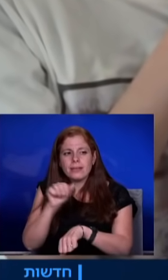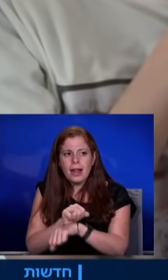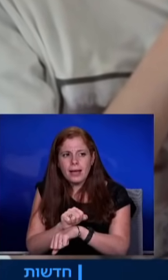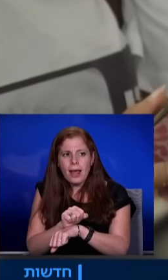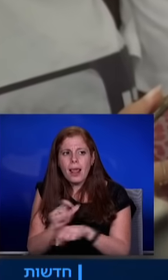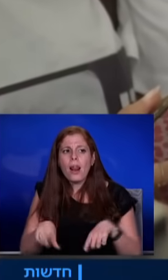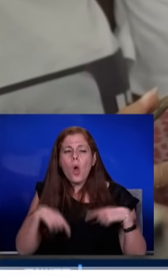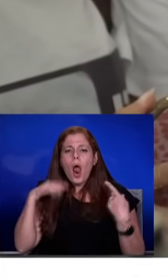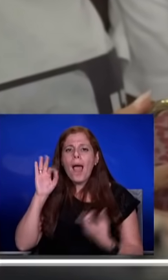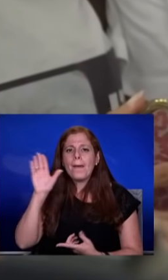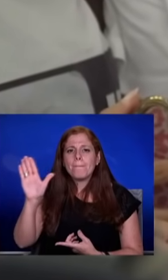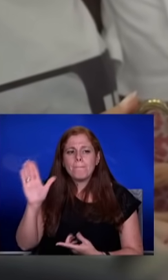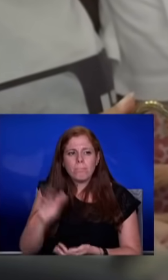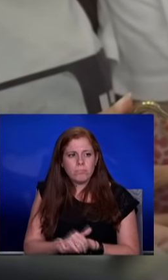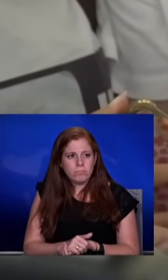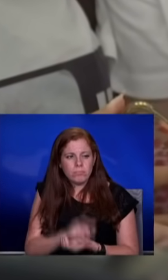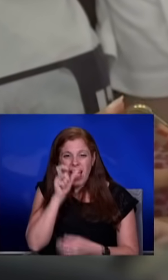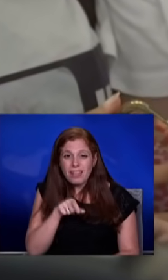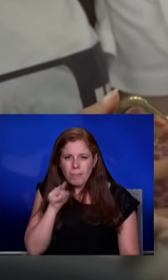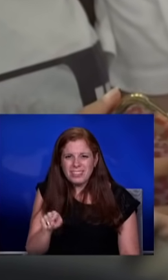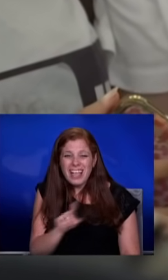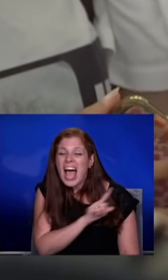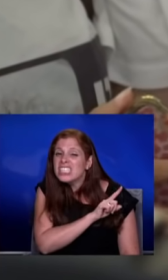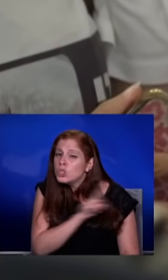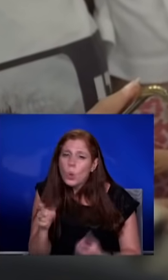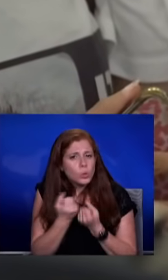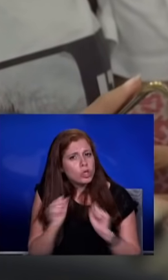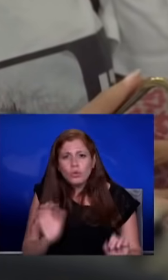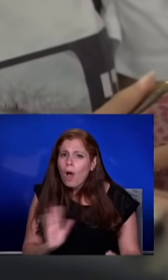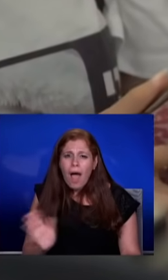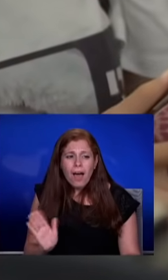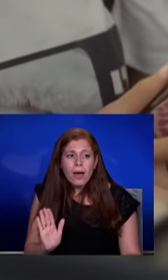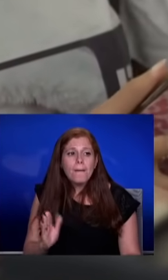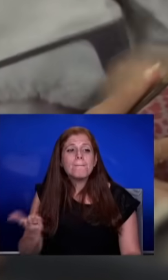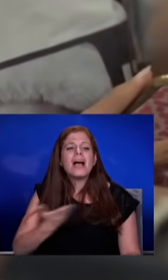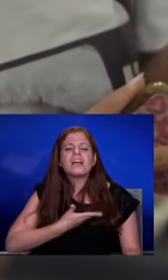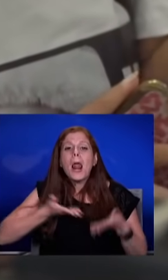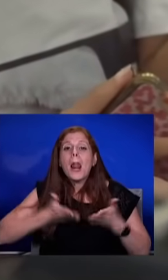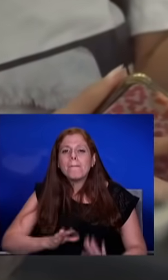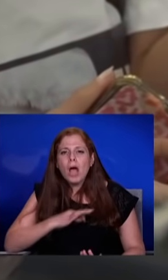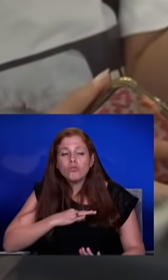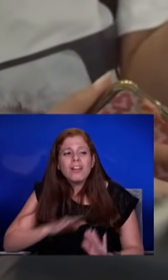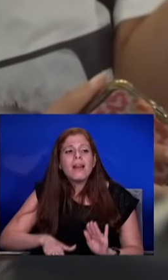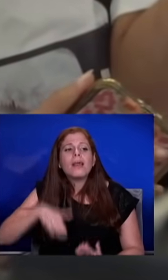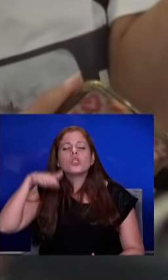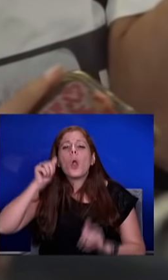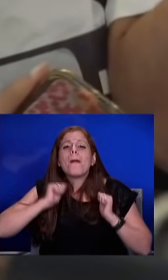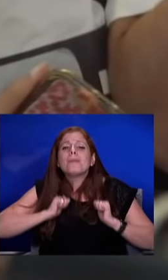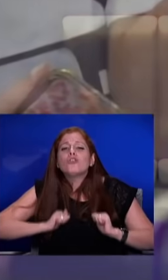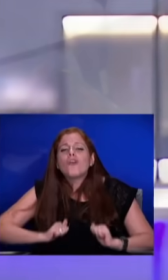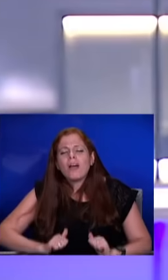לכל חייו. אדם כזה אסור שישוחרר. מגיע לבת שלי לגדול בשקט